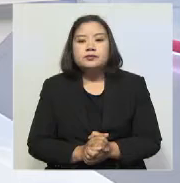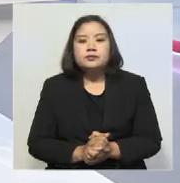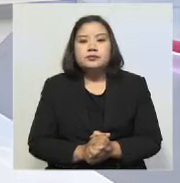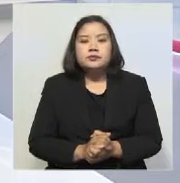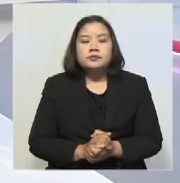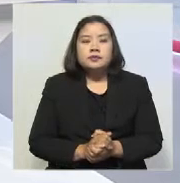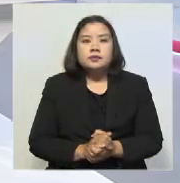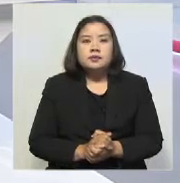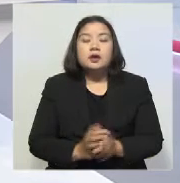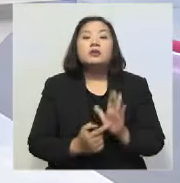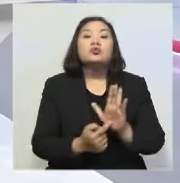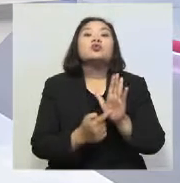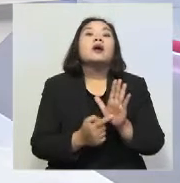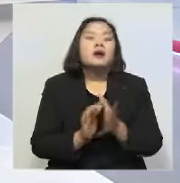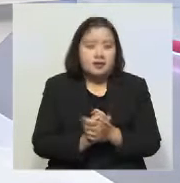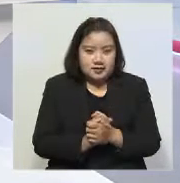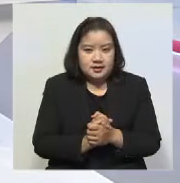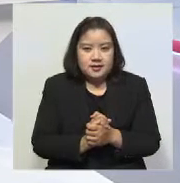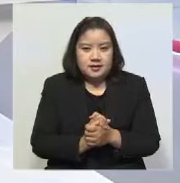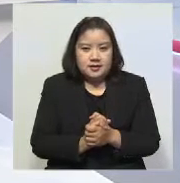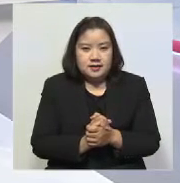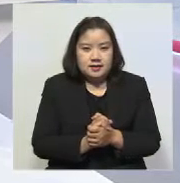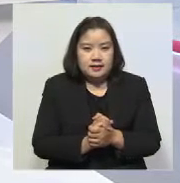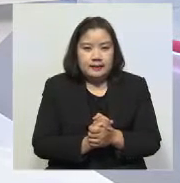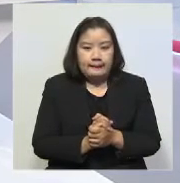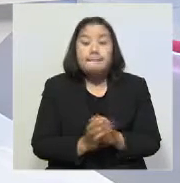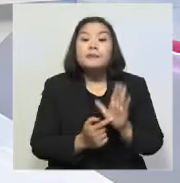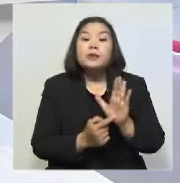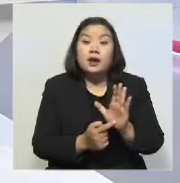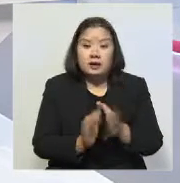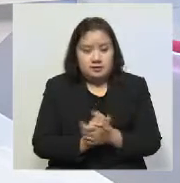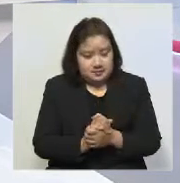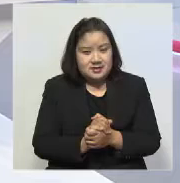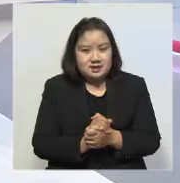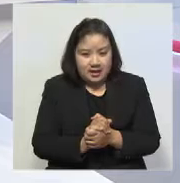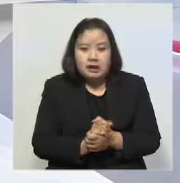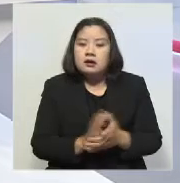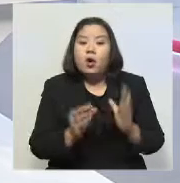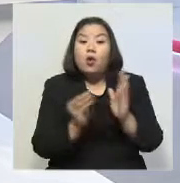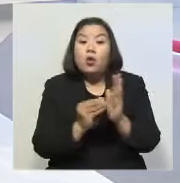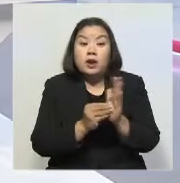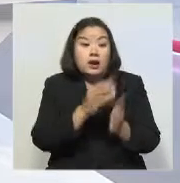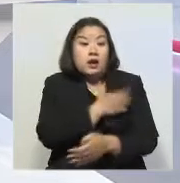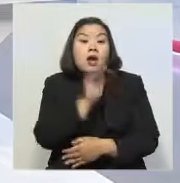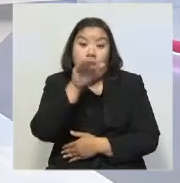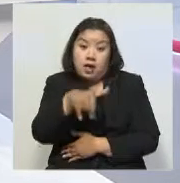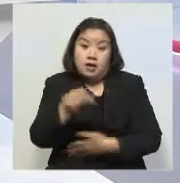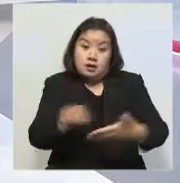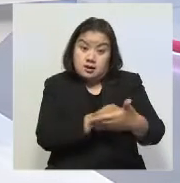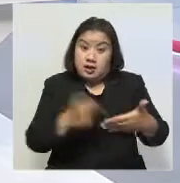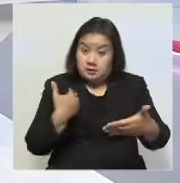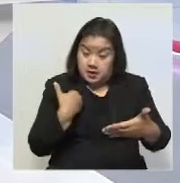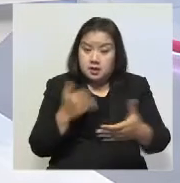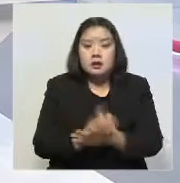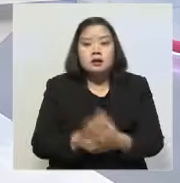เลือกตั้งท้องถิ่นนี่ก็ยกตัวอย่างแล้วกันอย่างเมื่อกี้ที่พี่เข็มถาม กทม. ว่าผู้ว่ากทม.นี่เลือกตั้งท้องถิ่นใช่ไหมมีที่ไหนอีกล่ะ